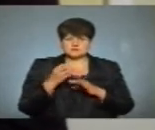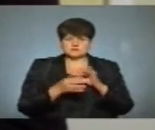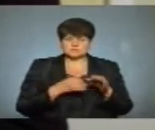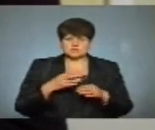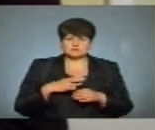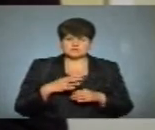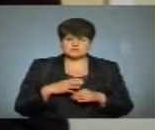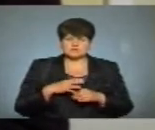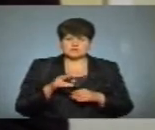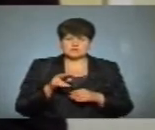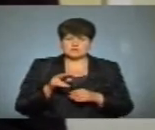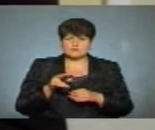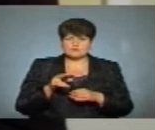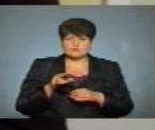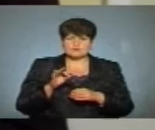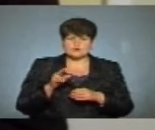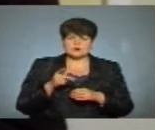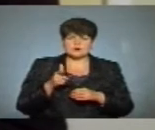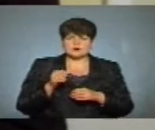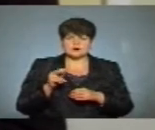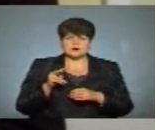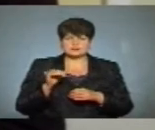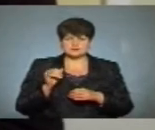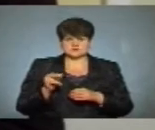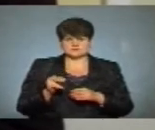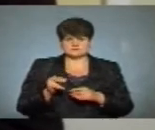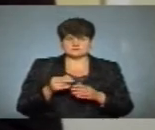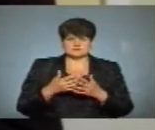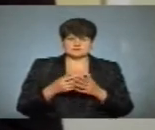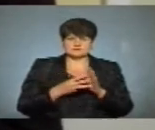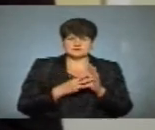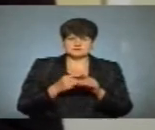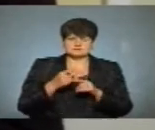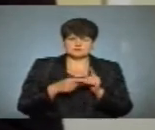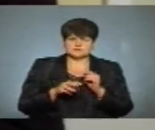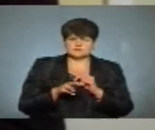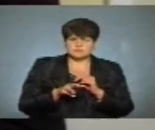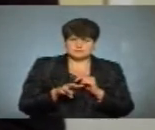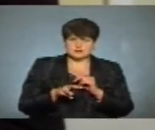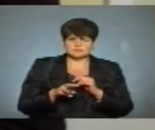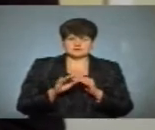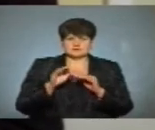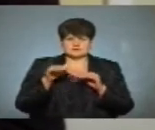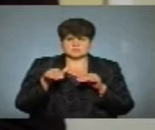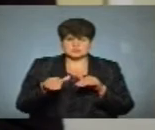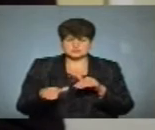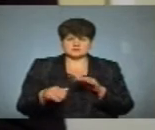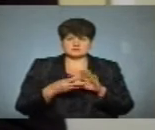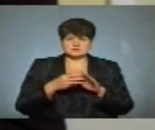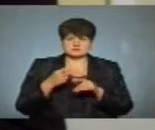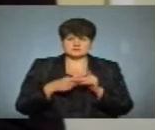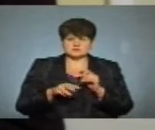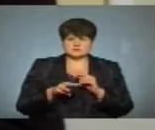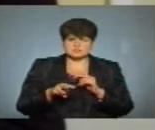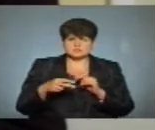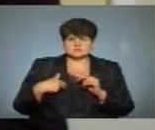очікуємо по Галичу в межах 8,5 метри, по Нижньому в межах 8,5 метри,